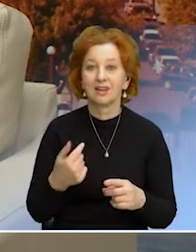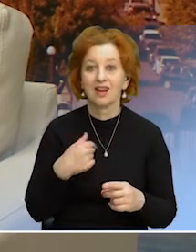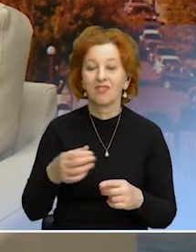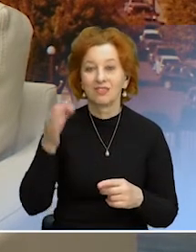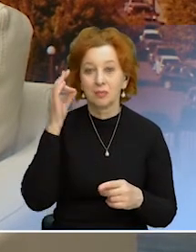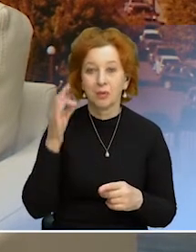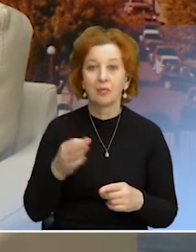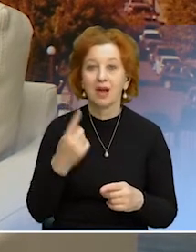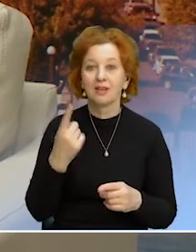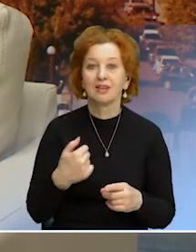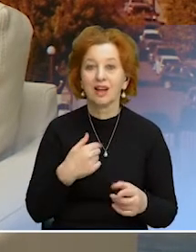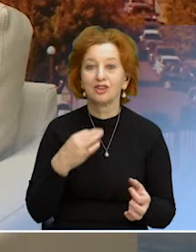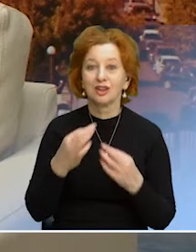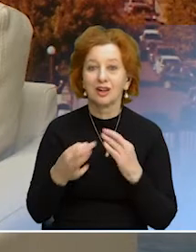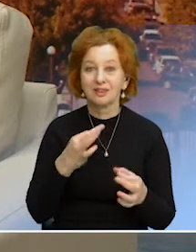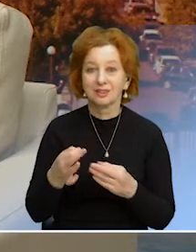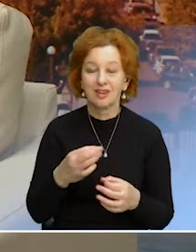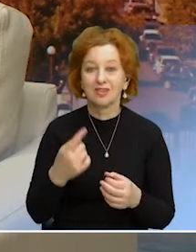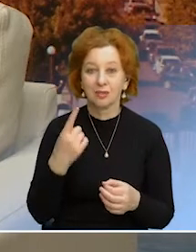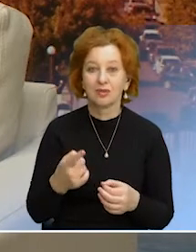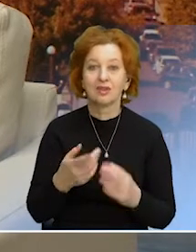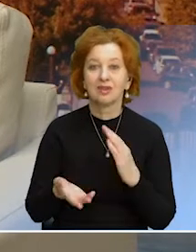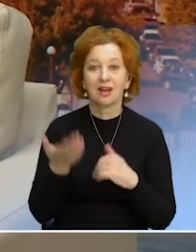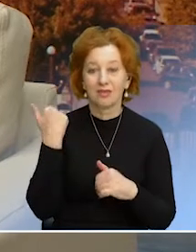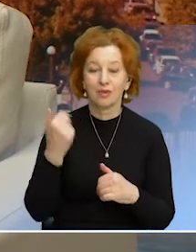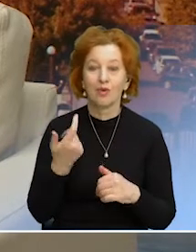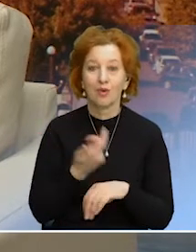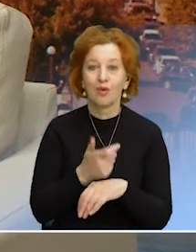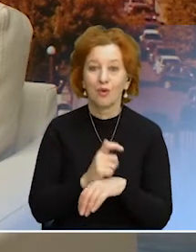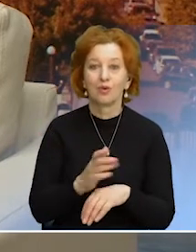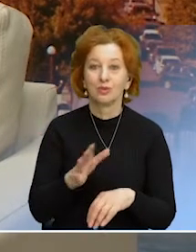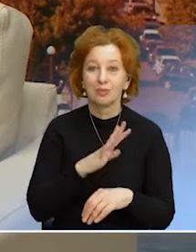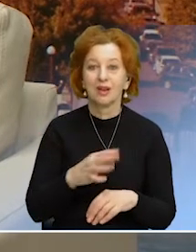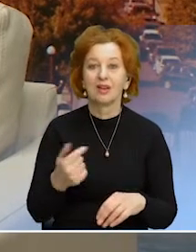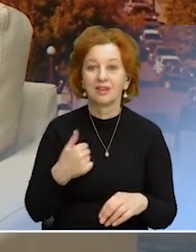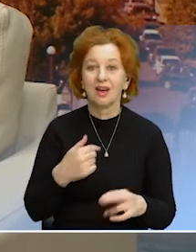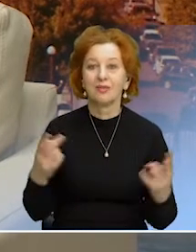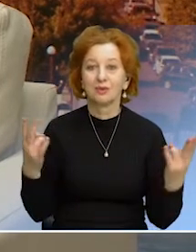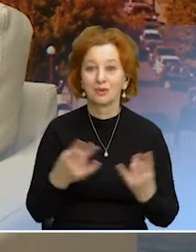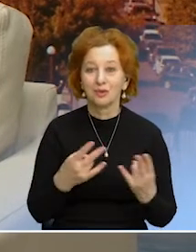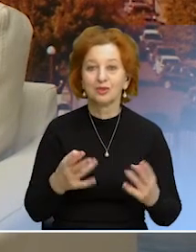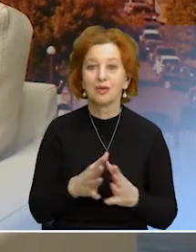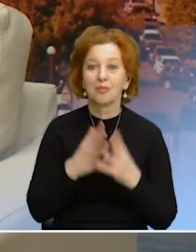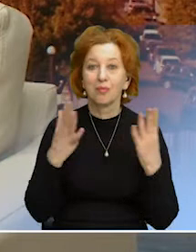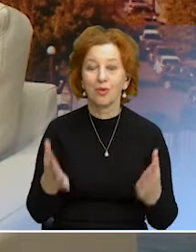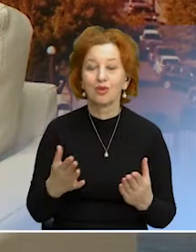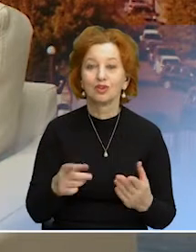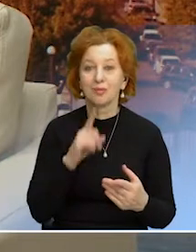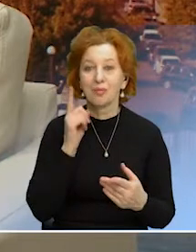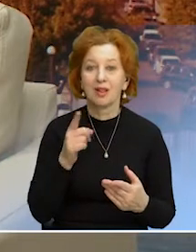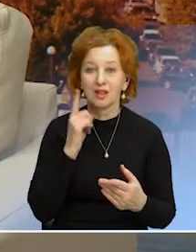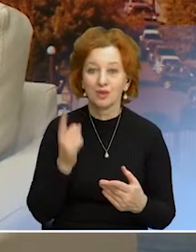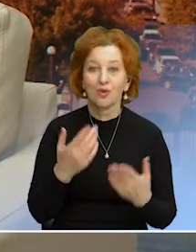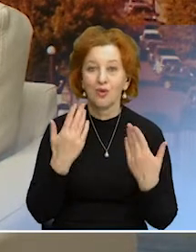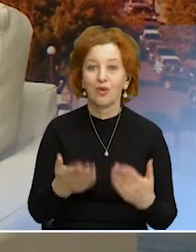я вспоминаю один наш разговор со Святейшим Патриархом, как-то ну, давно уже было. Он говорил, что нам нужно больше молодежи